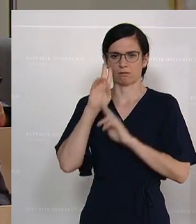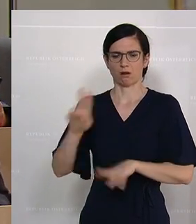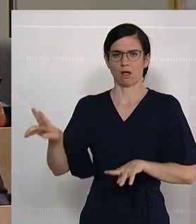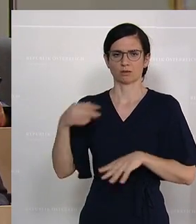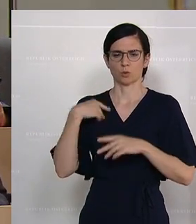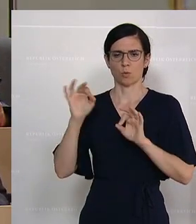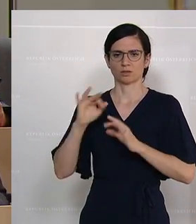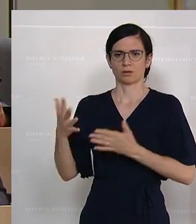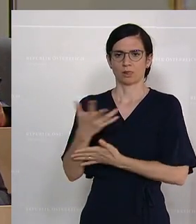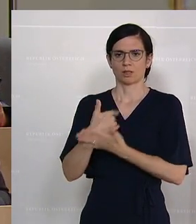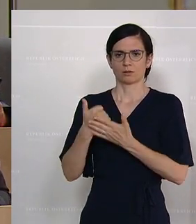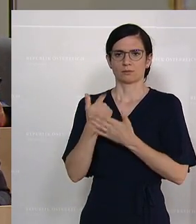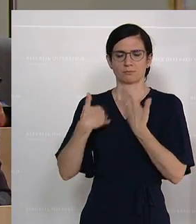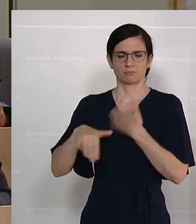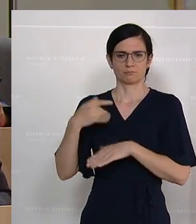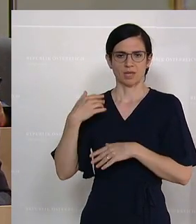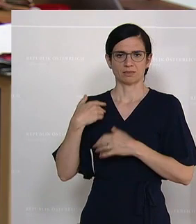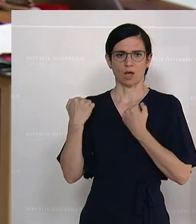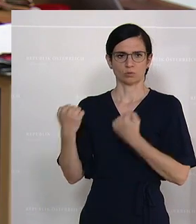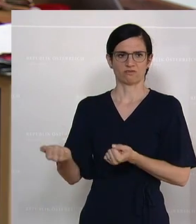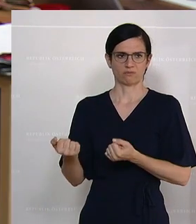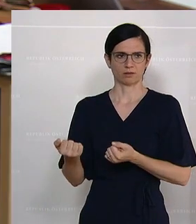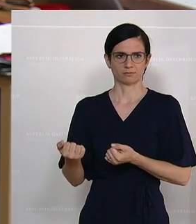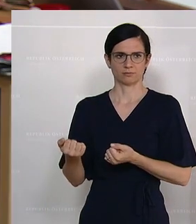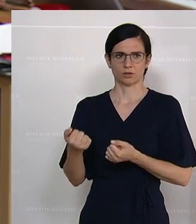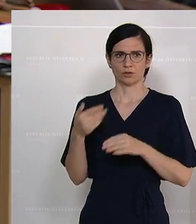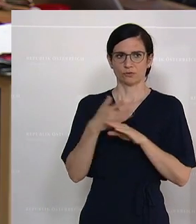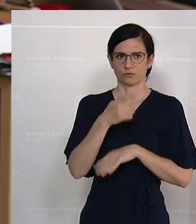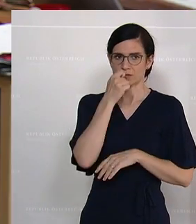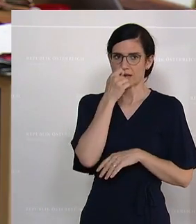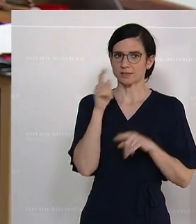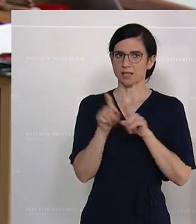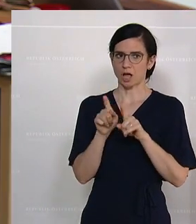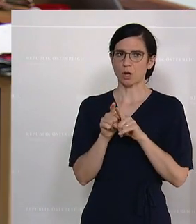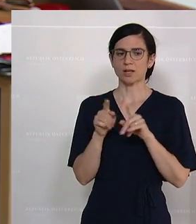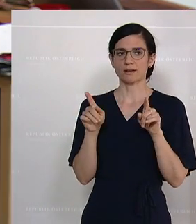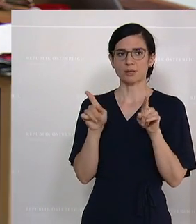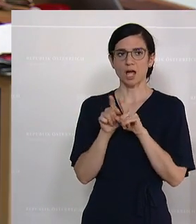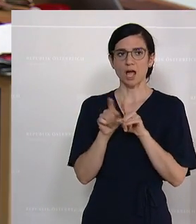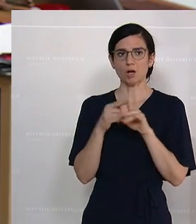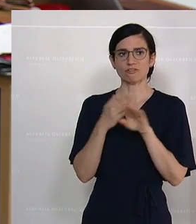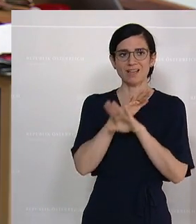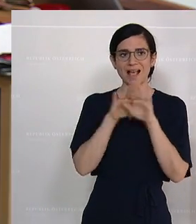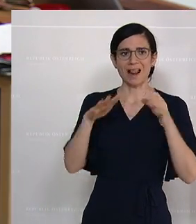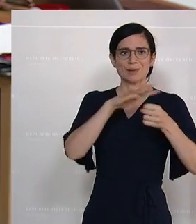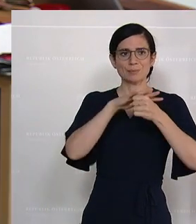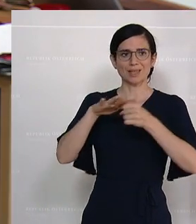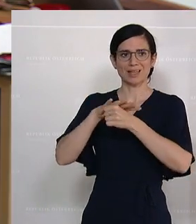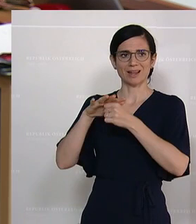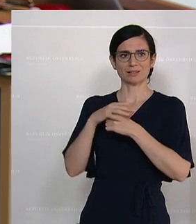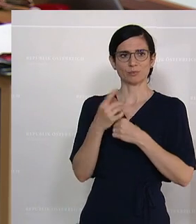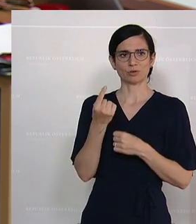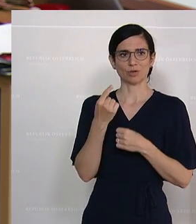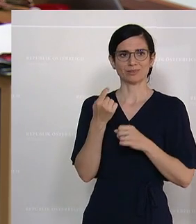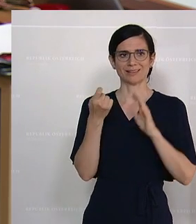einkommen haben deutlich mehr auto fahren das leute weniger einkommen haben das gibt für gas natürlich auch das gilt für alle diese bereiche das heißt eine